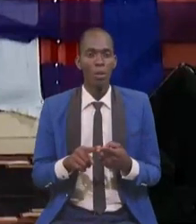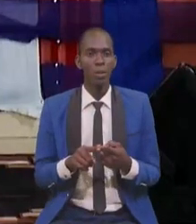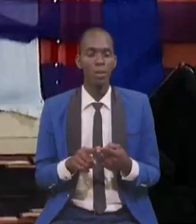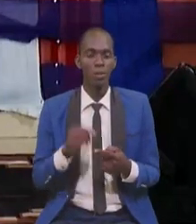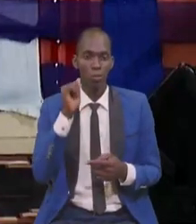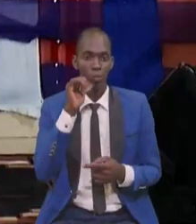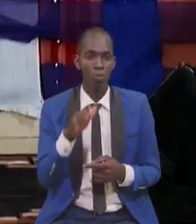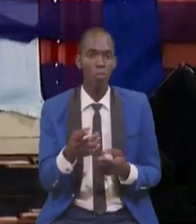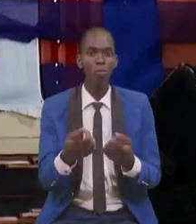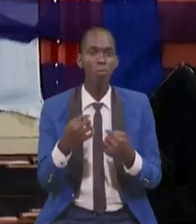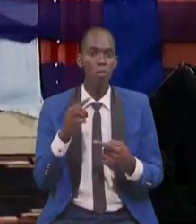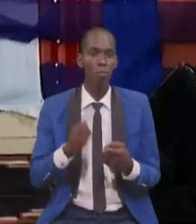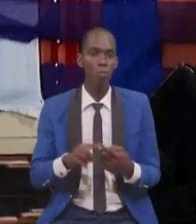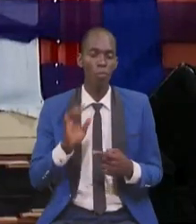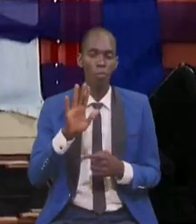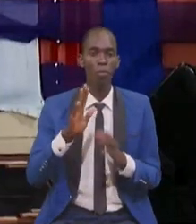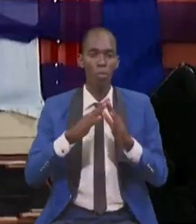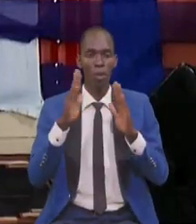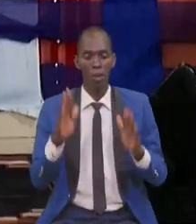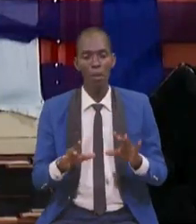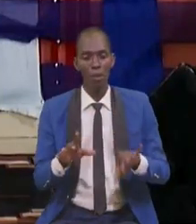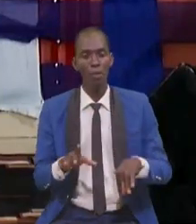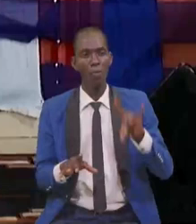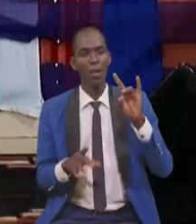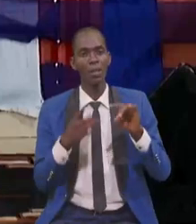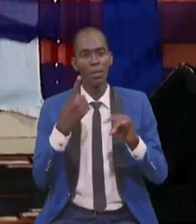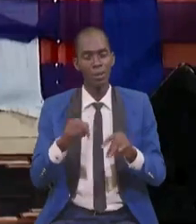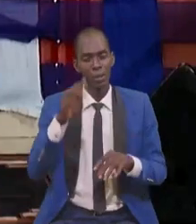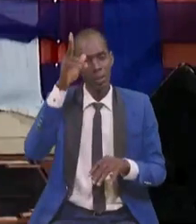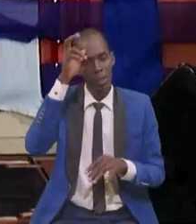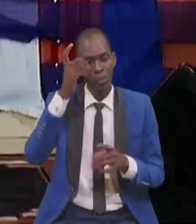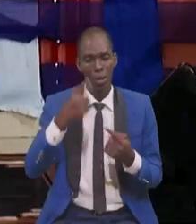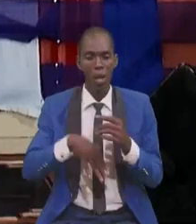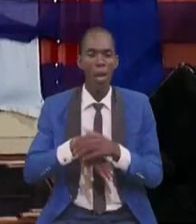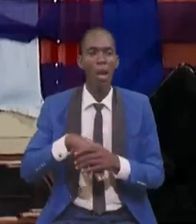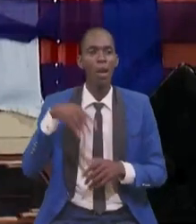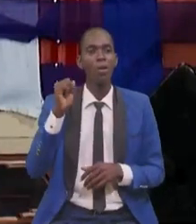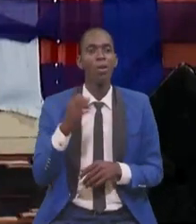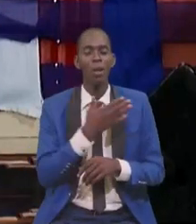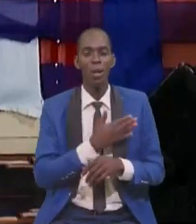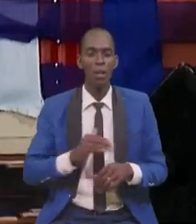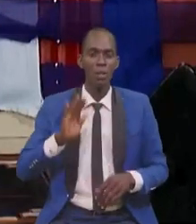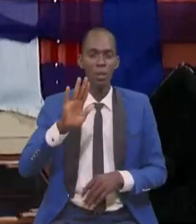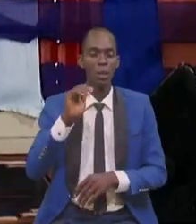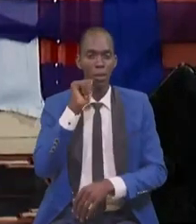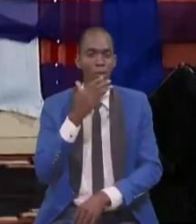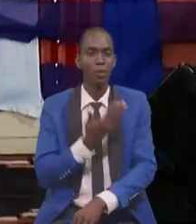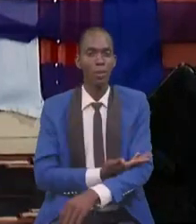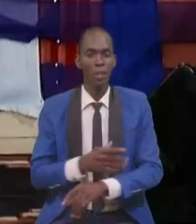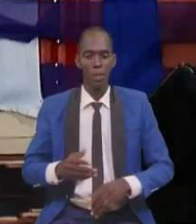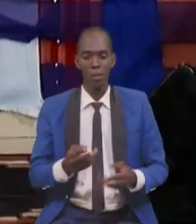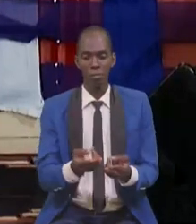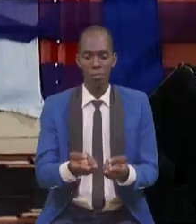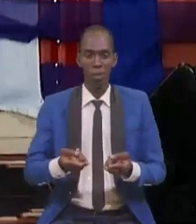elle rentra dans sa maison, elle trouva l'enfant couché sur le lit, le